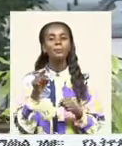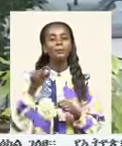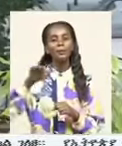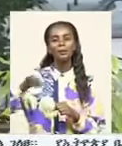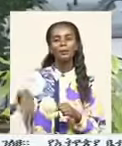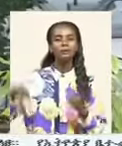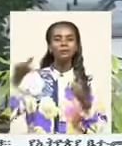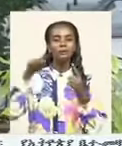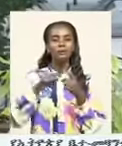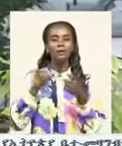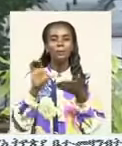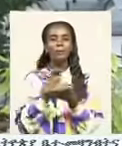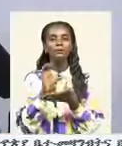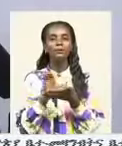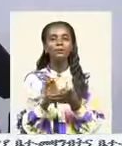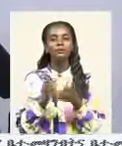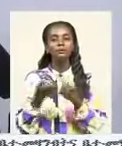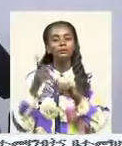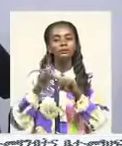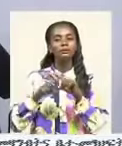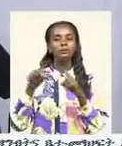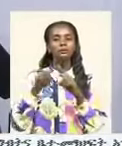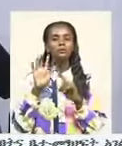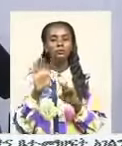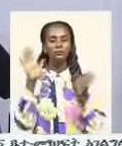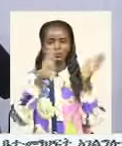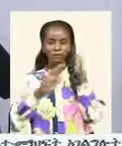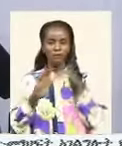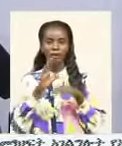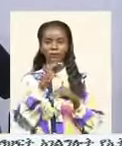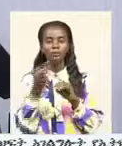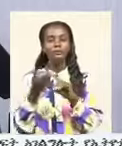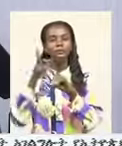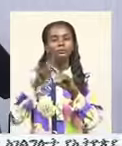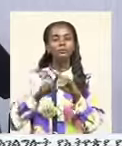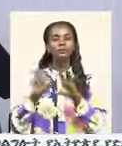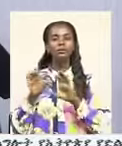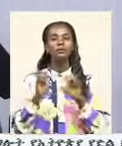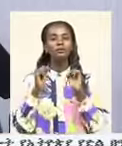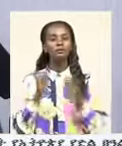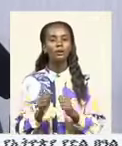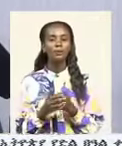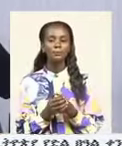ይቀሩትን ወደ ማምረት እንዲመለሱ የማድረግ እንደየችግራቸው ደረጃ ወደ ማምረት እንዲመለሱ የማድረግ ስራ